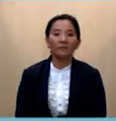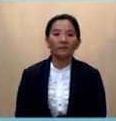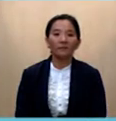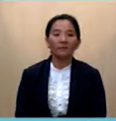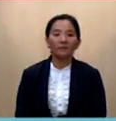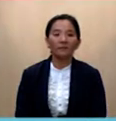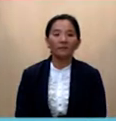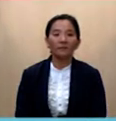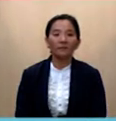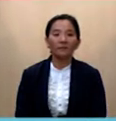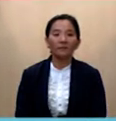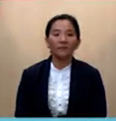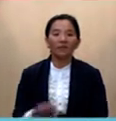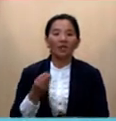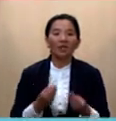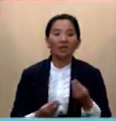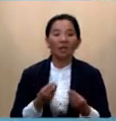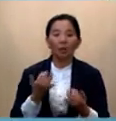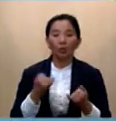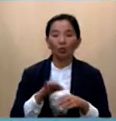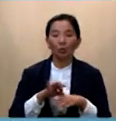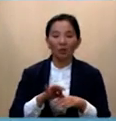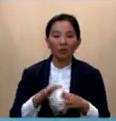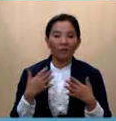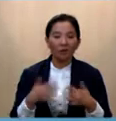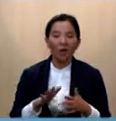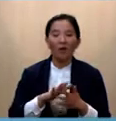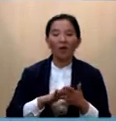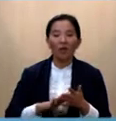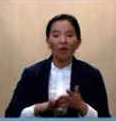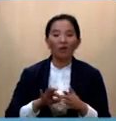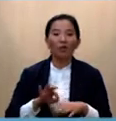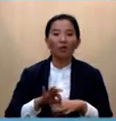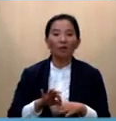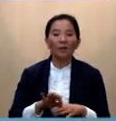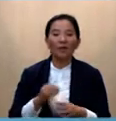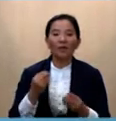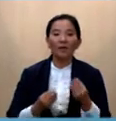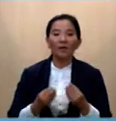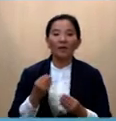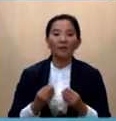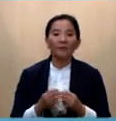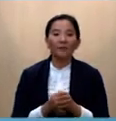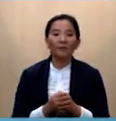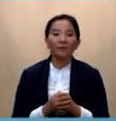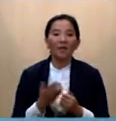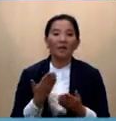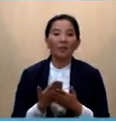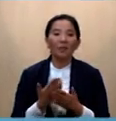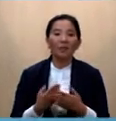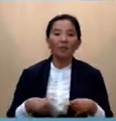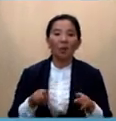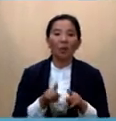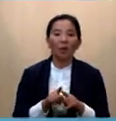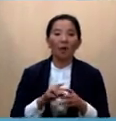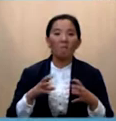Ну, игра прошла. Дальше идет игра. Ну, допустим, такой